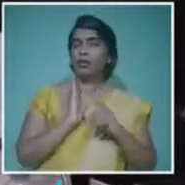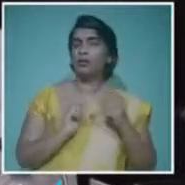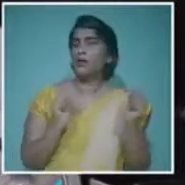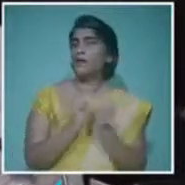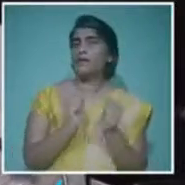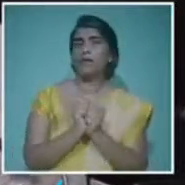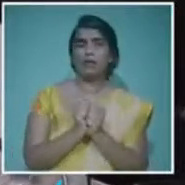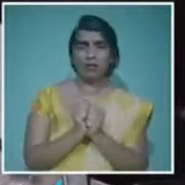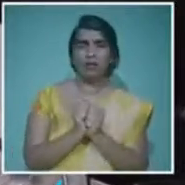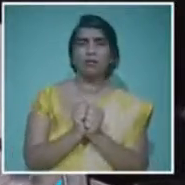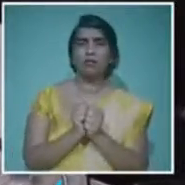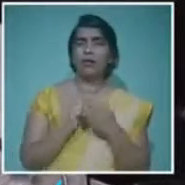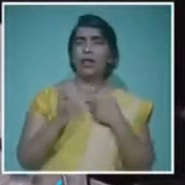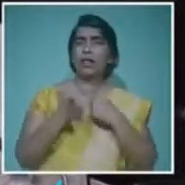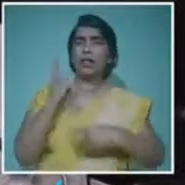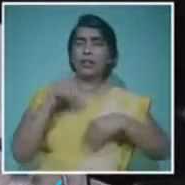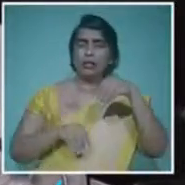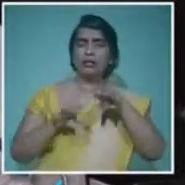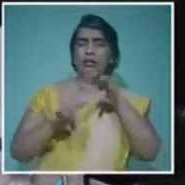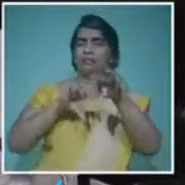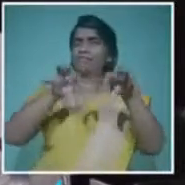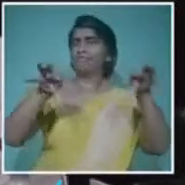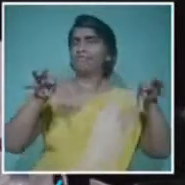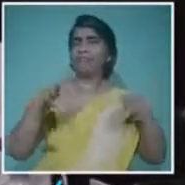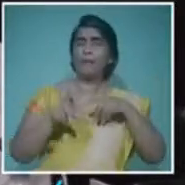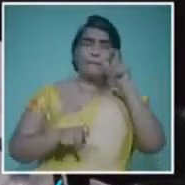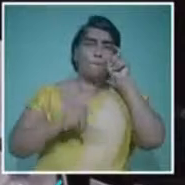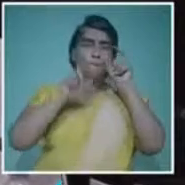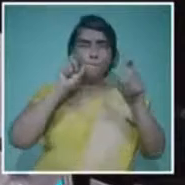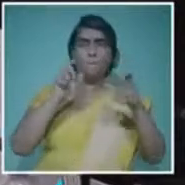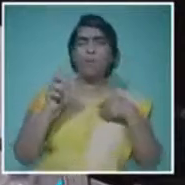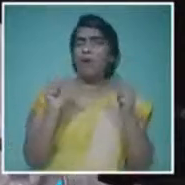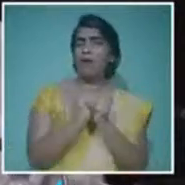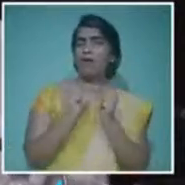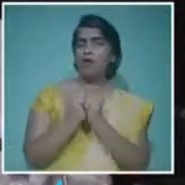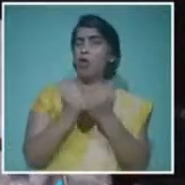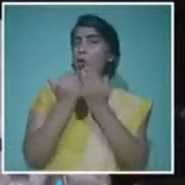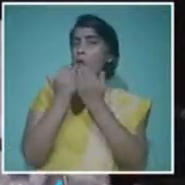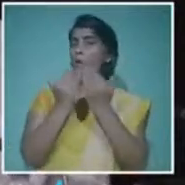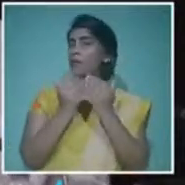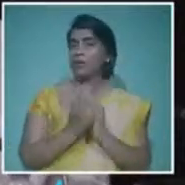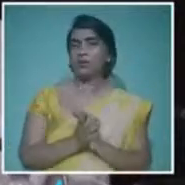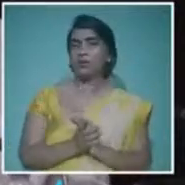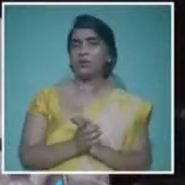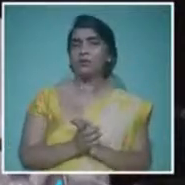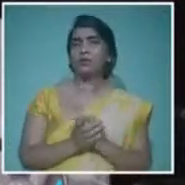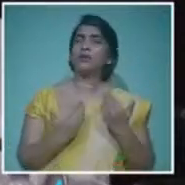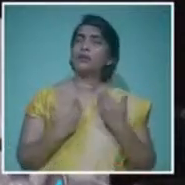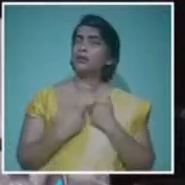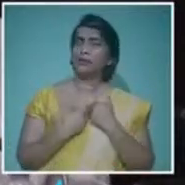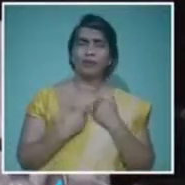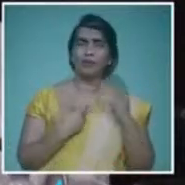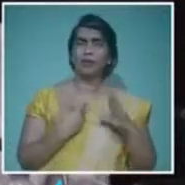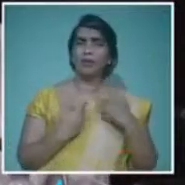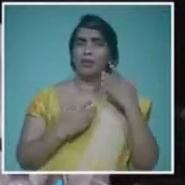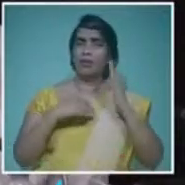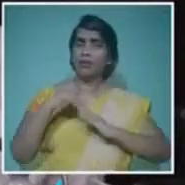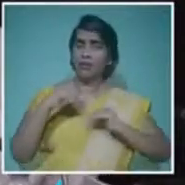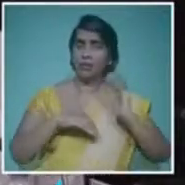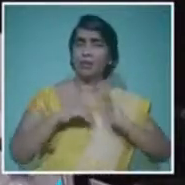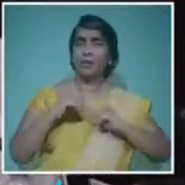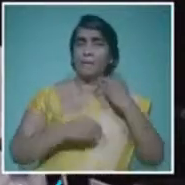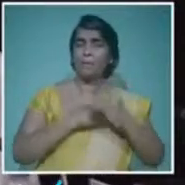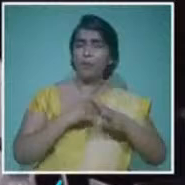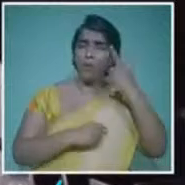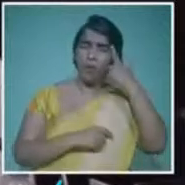මොනවද කරන්නේ කියලා අපි දේශපාලයන් උඩ ඉඳගෙන බලනවා අපි කොහොමද ඒවට උපදෙස් දෙන්නේ කියලා. අපිට වැඩිය ඒව කරන